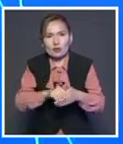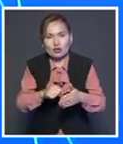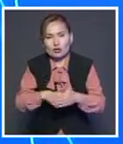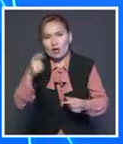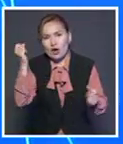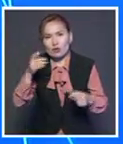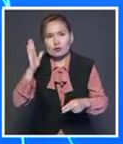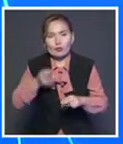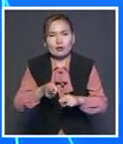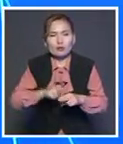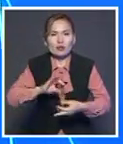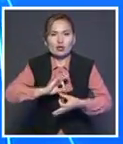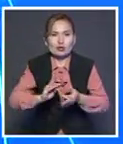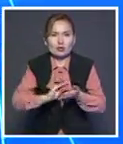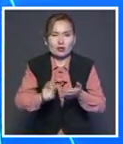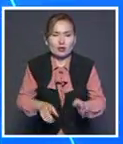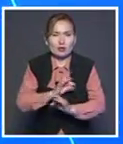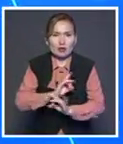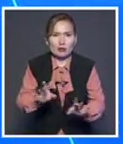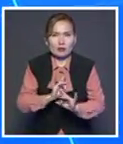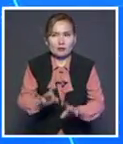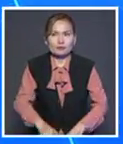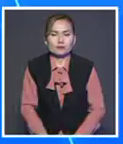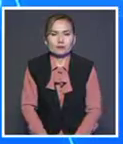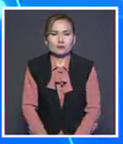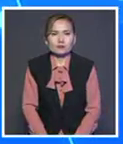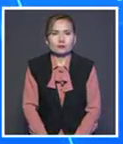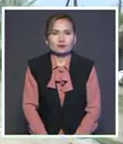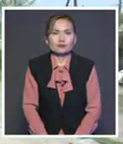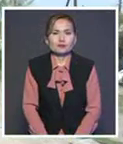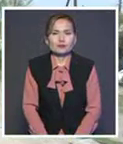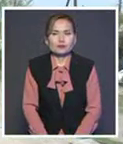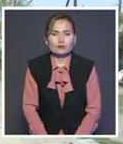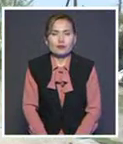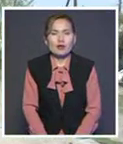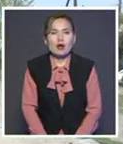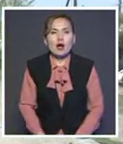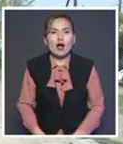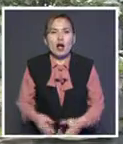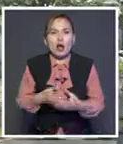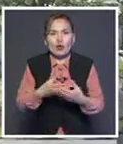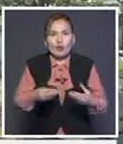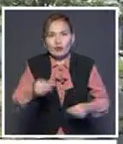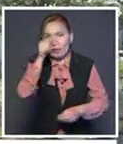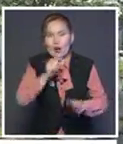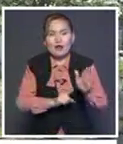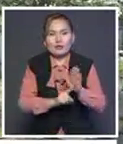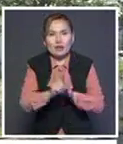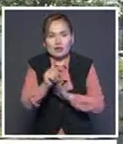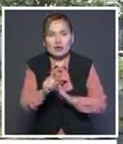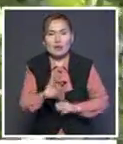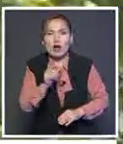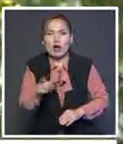өкілдері саяжай иелерімен кездесіп, тығырықтан шығудың жолын қарастырды. Нағыз бау-бақша егетін уақытта тұрғындар тығырыққа